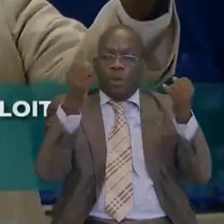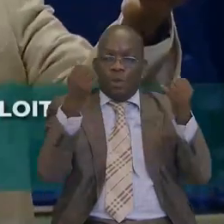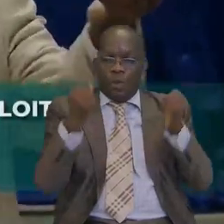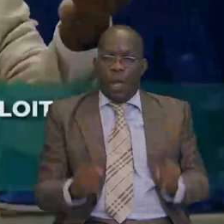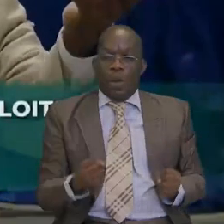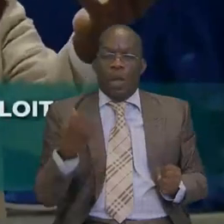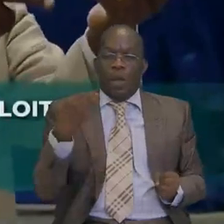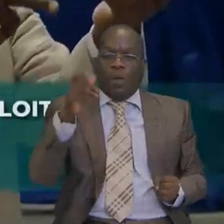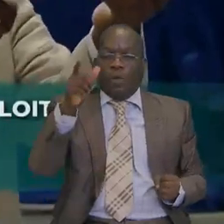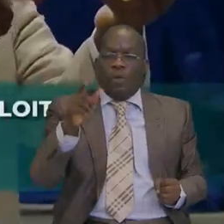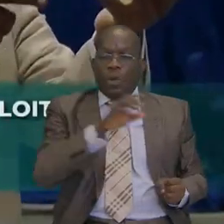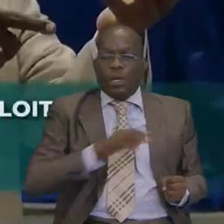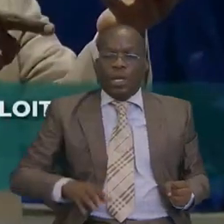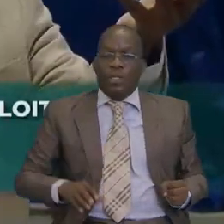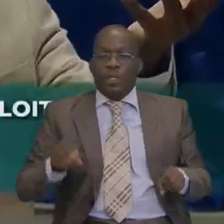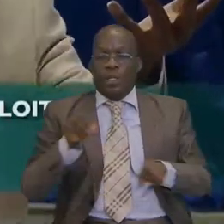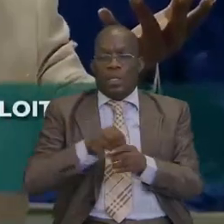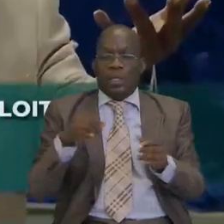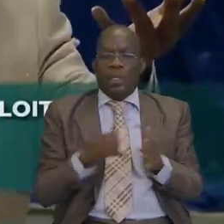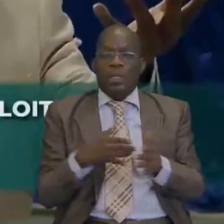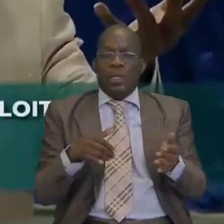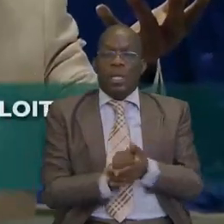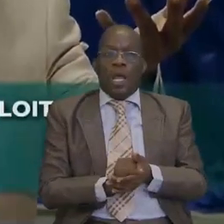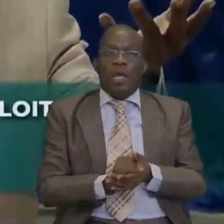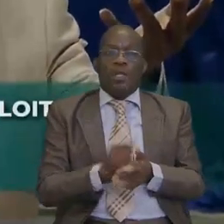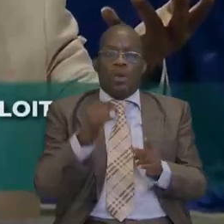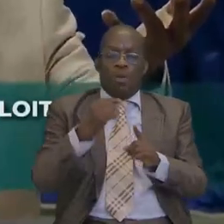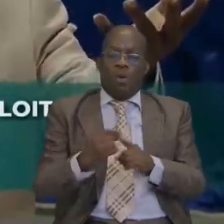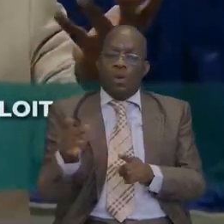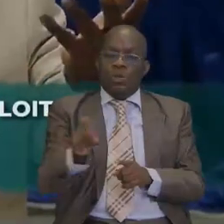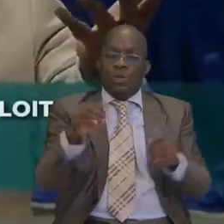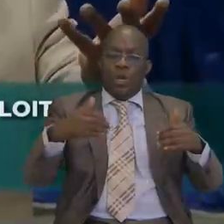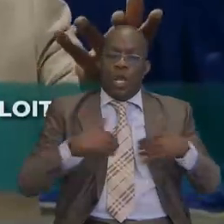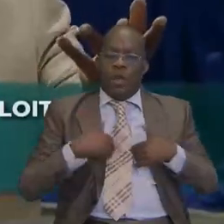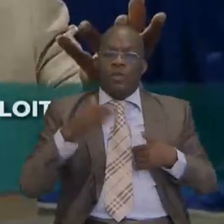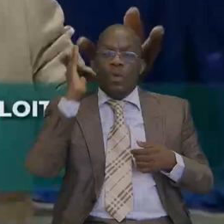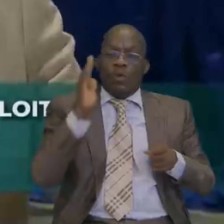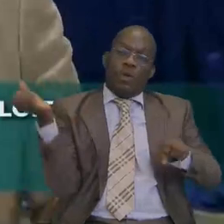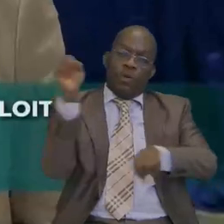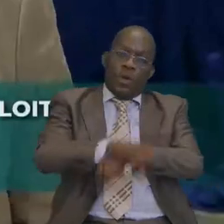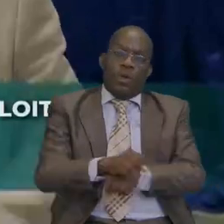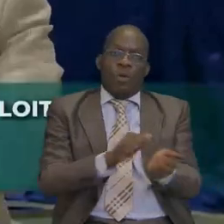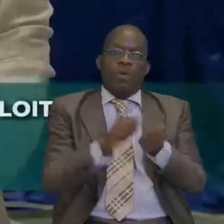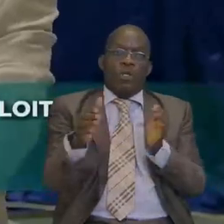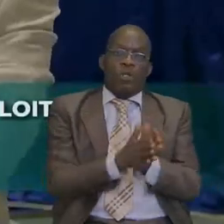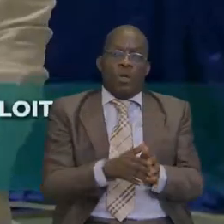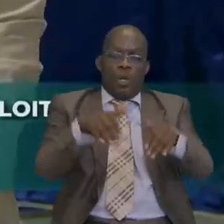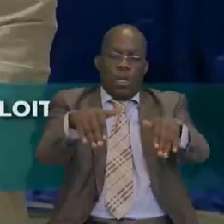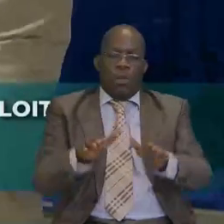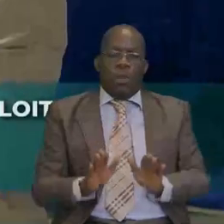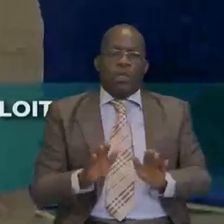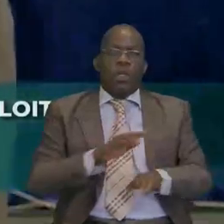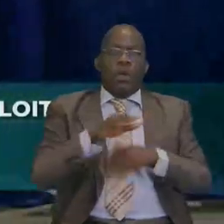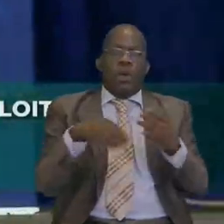Et les paroles que tu utilises à la puissance de Dieu et cette puissance que tu as va détruire,